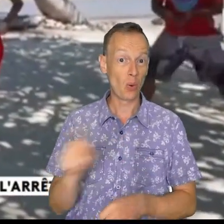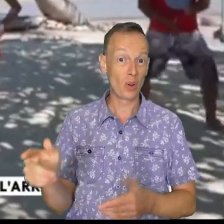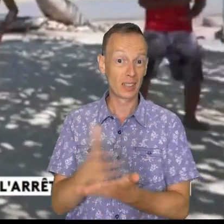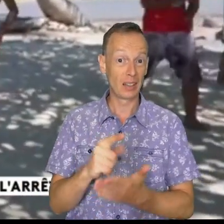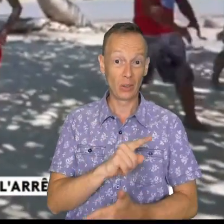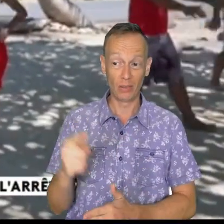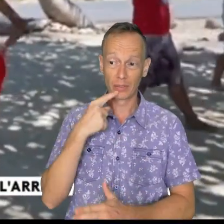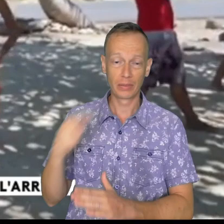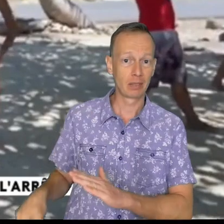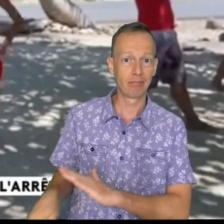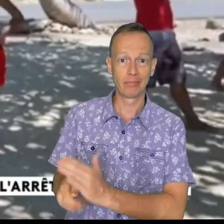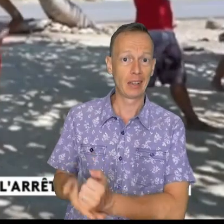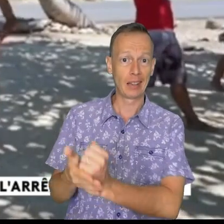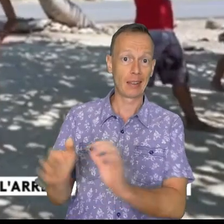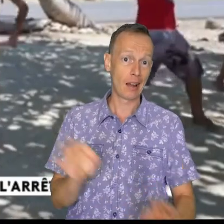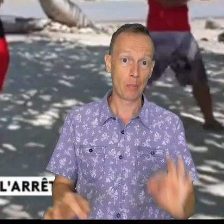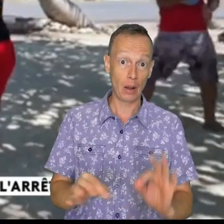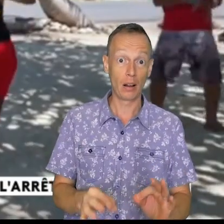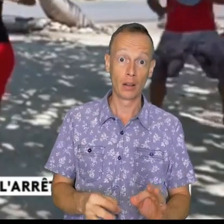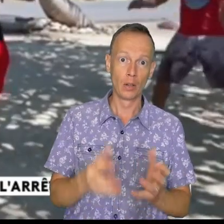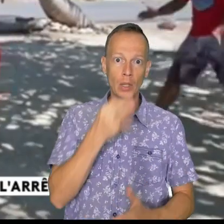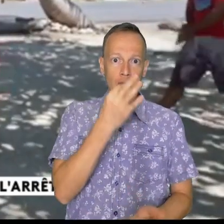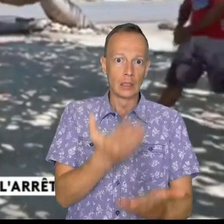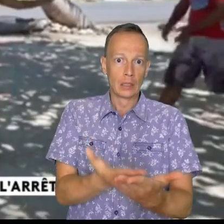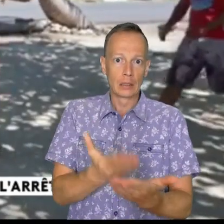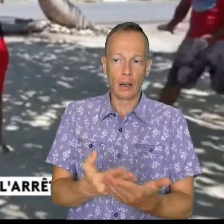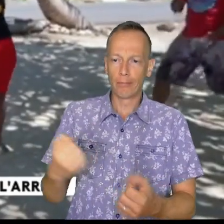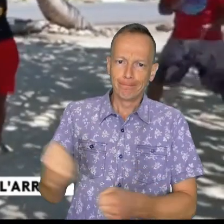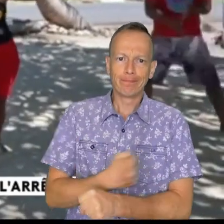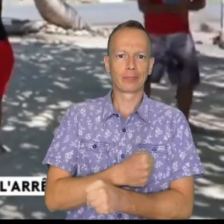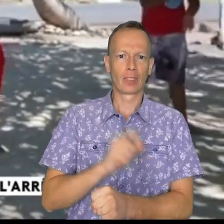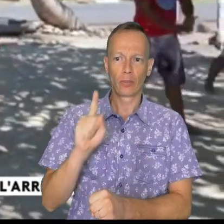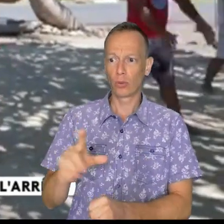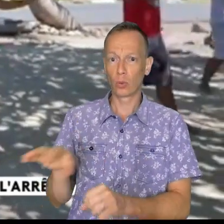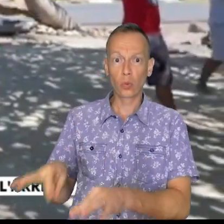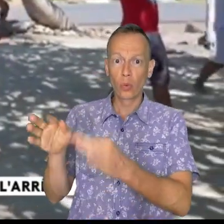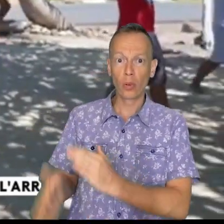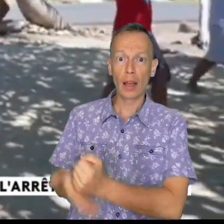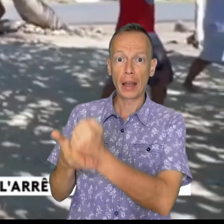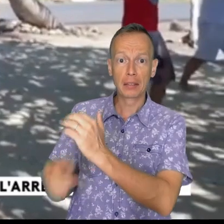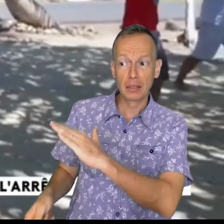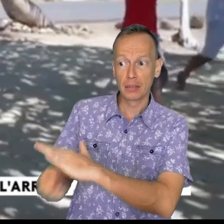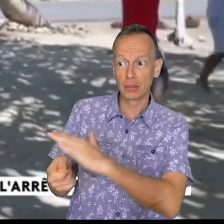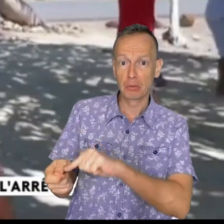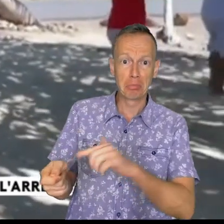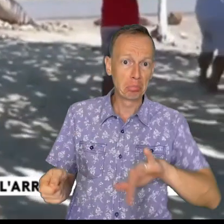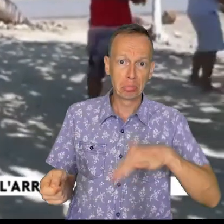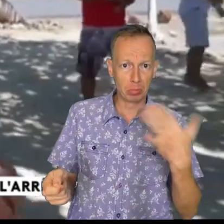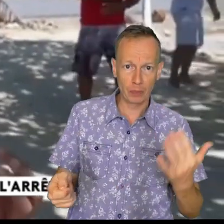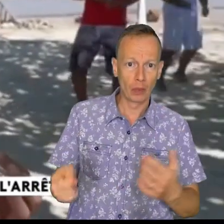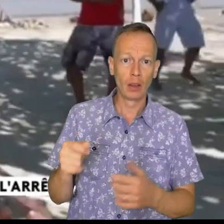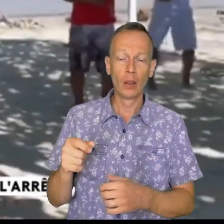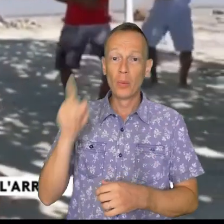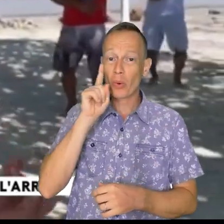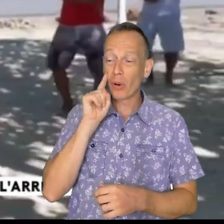et c'est quelque chose que j'aimerais aussi soulever. Si ils peuvent bénéficier d'une aide, quelle que soit l'aide, parce